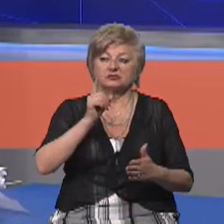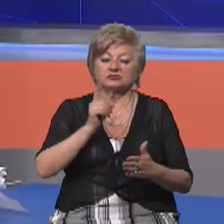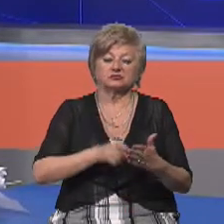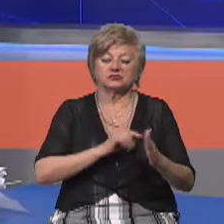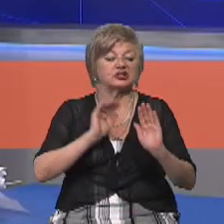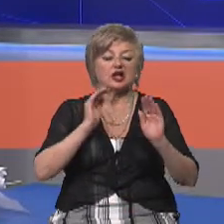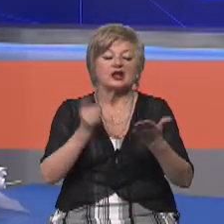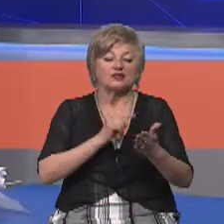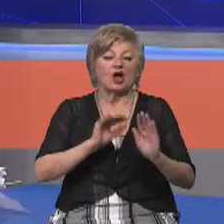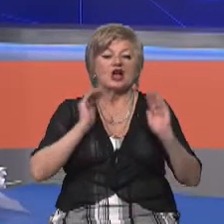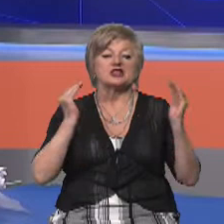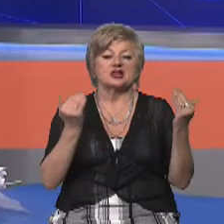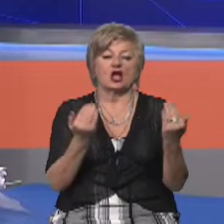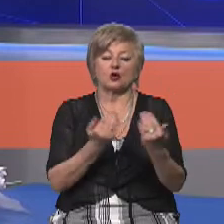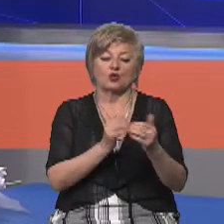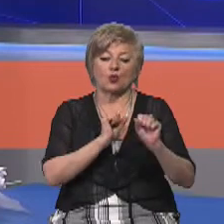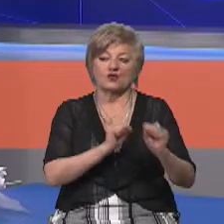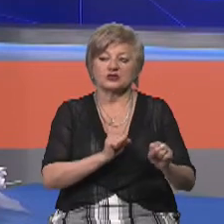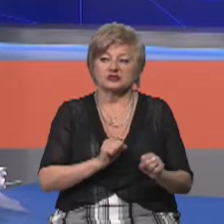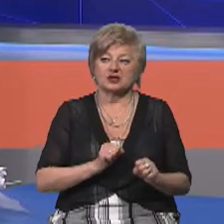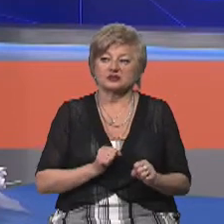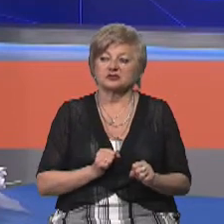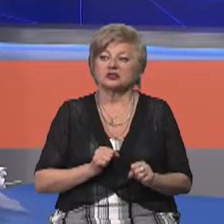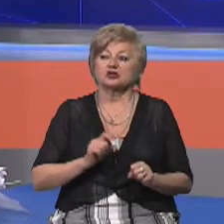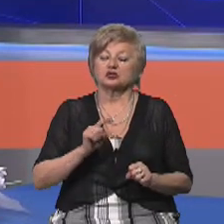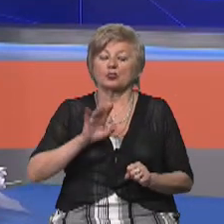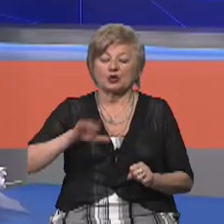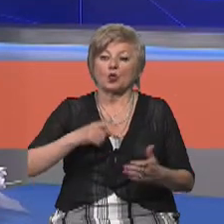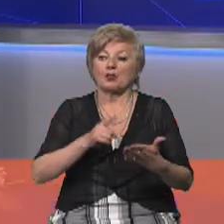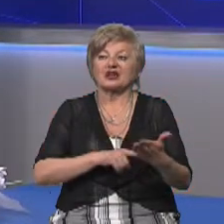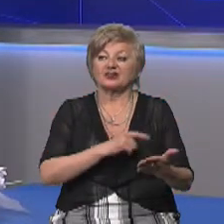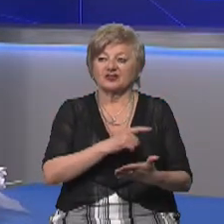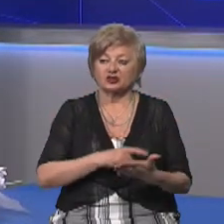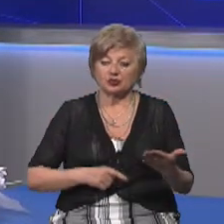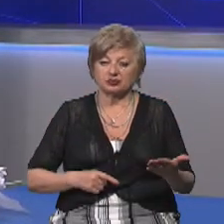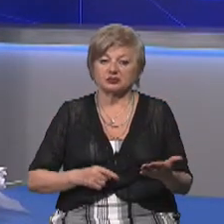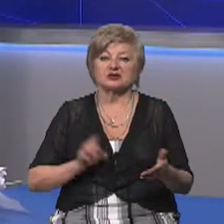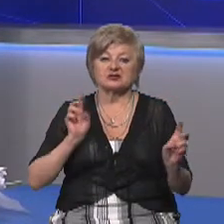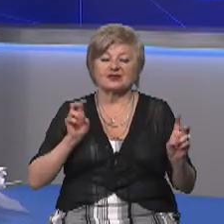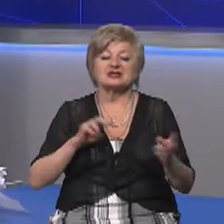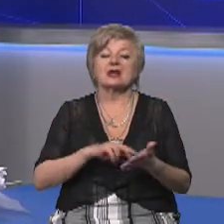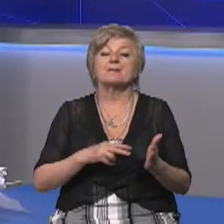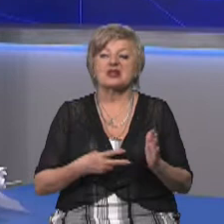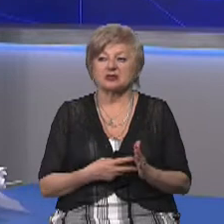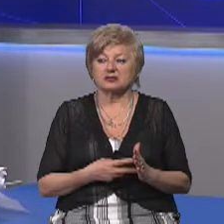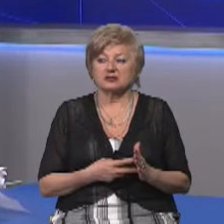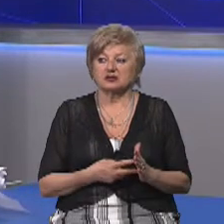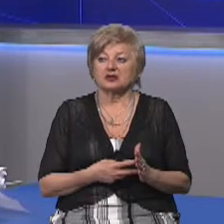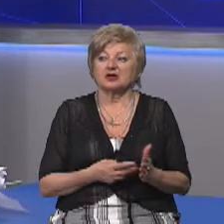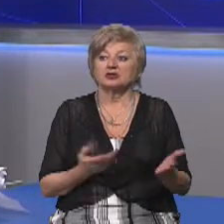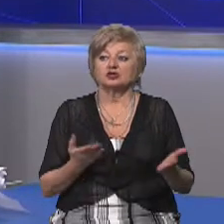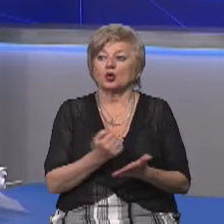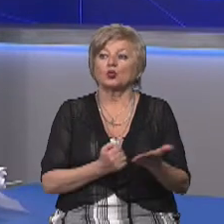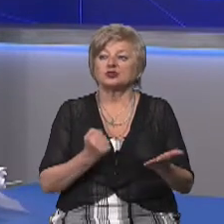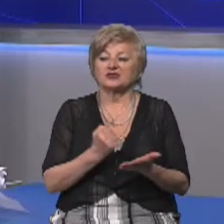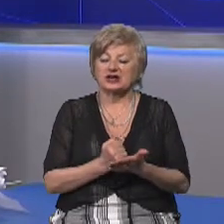та ліквідована відповідно до плану ліквідації аварійних ситуацій, так званий план ПЛАС, який